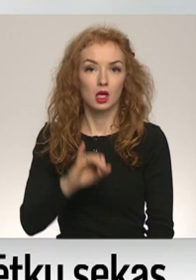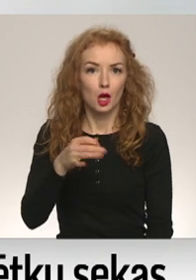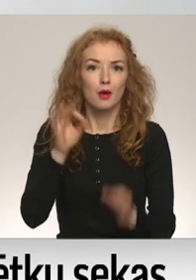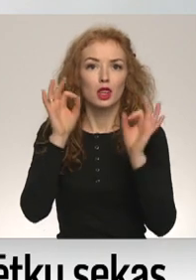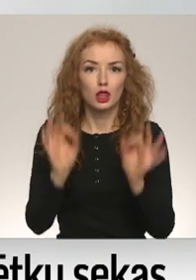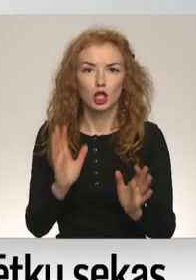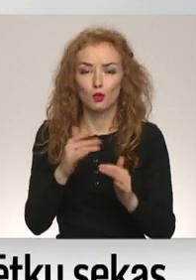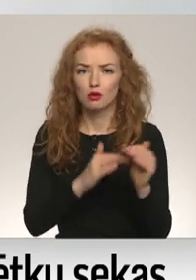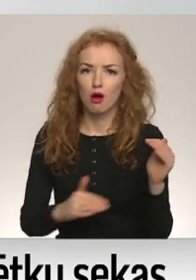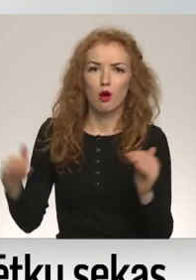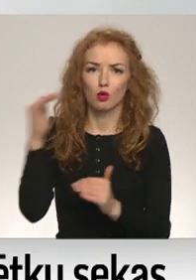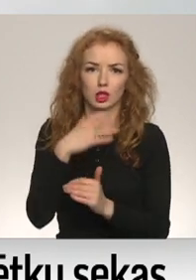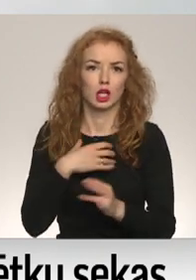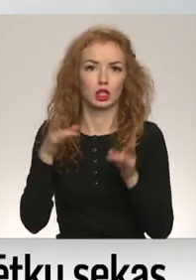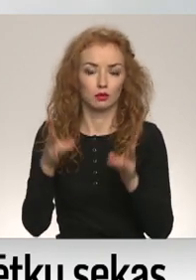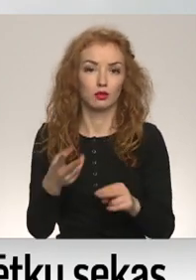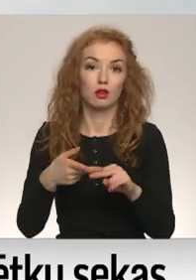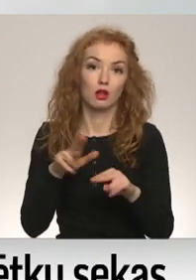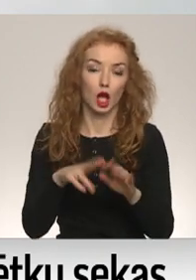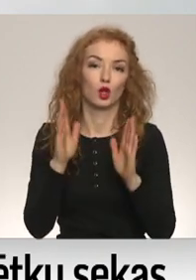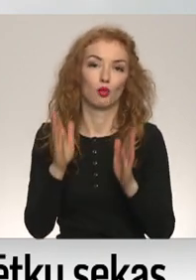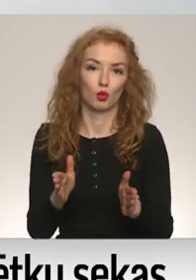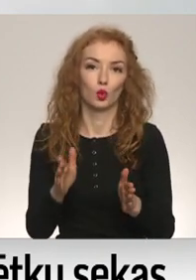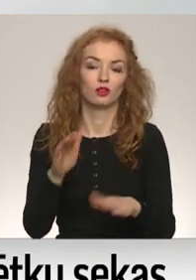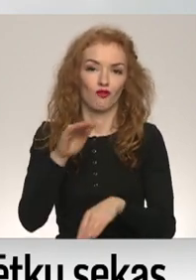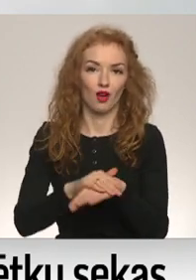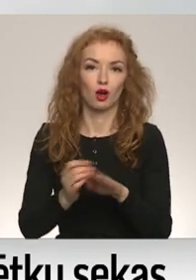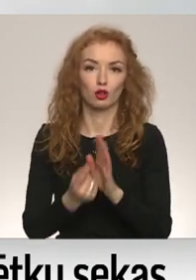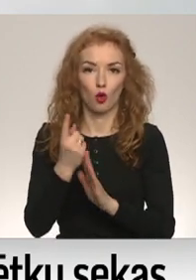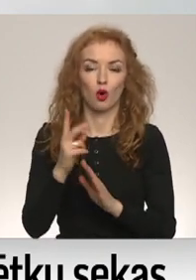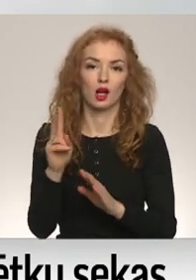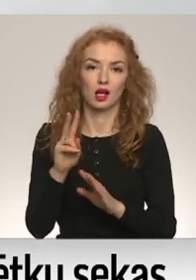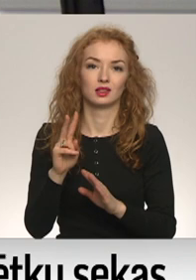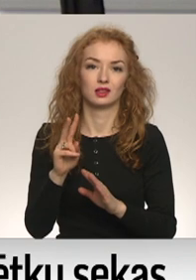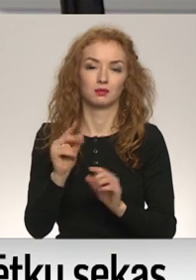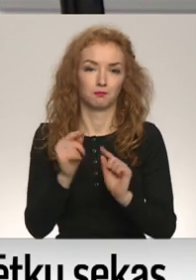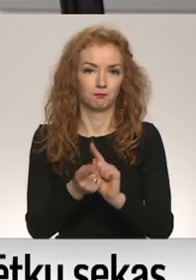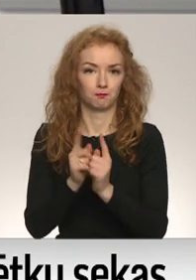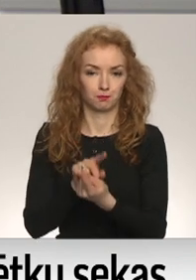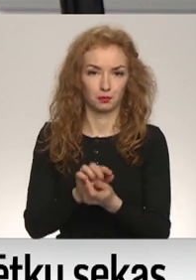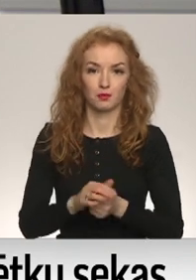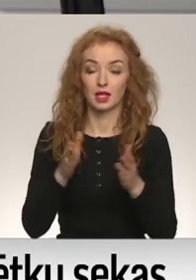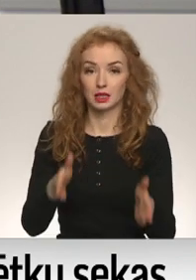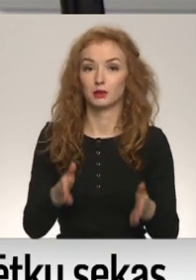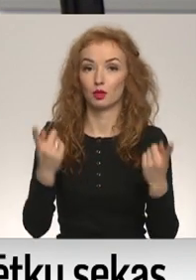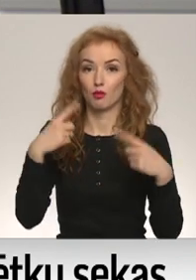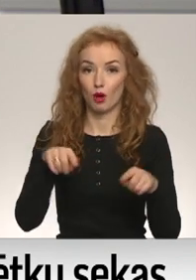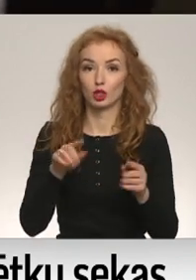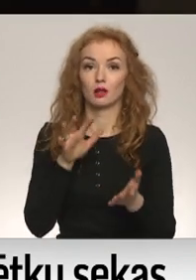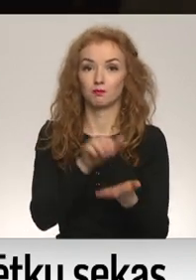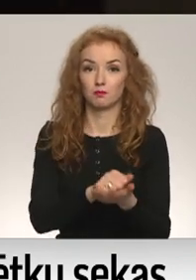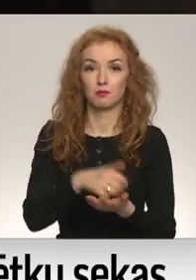patiešām būs ļoti augsta saslimstība, tad būs tie faktori, kas darbosies arī savādāk. Slimnīcās pašlaik